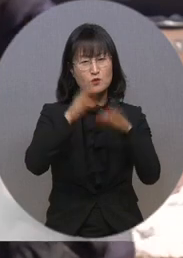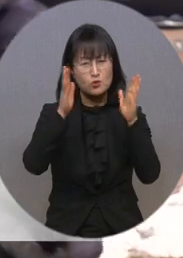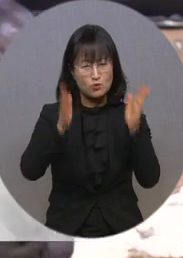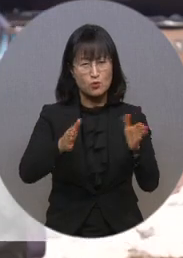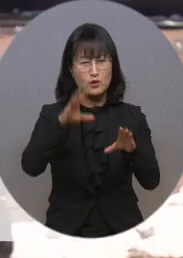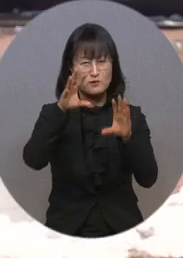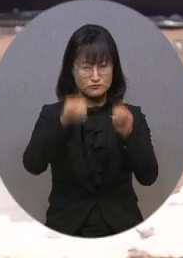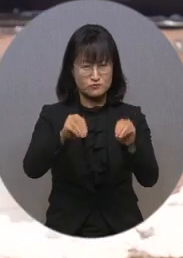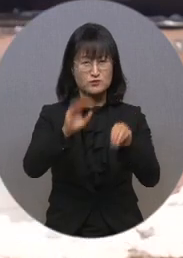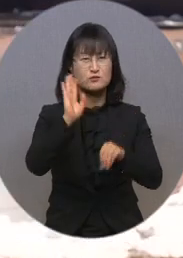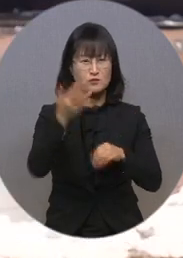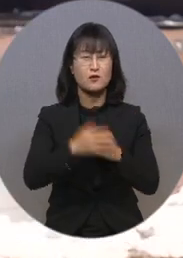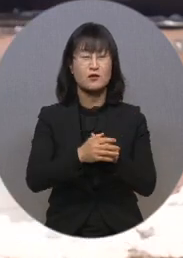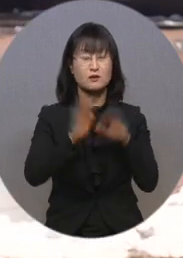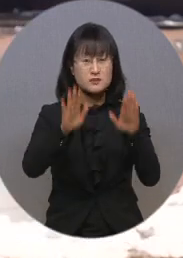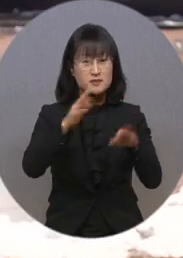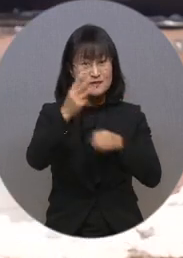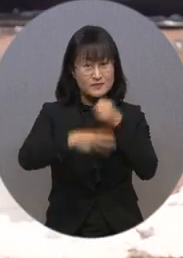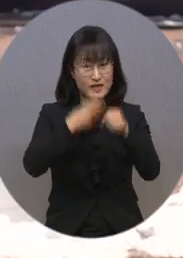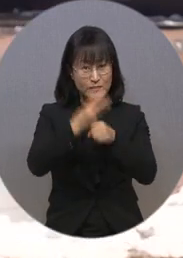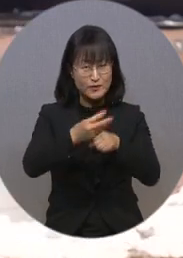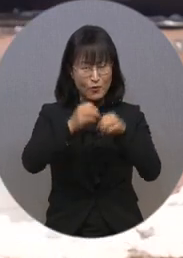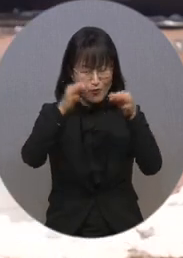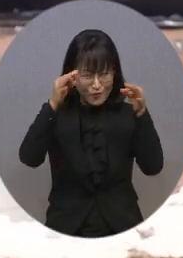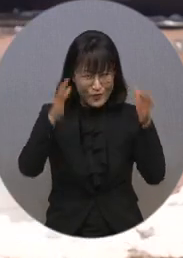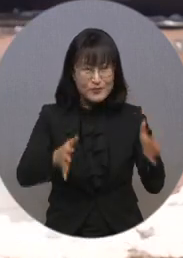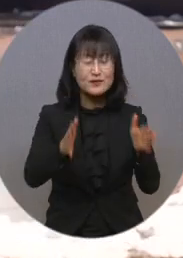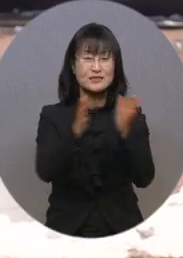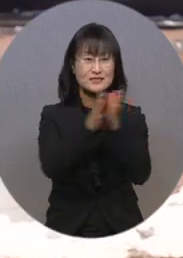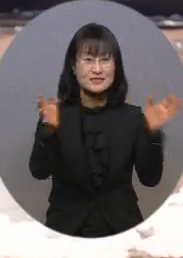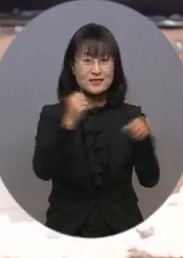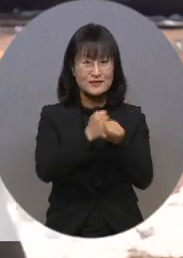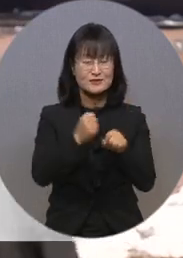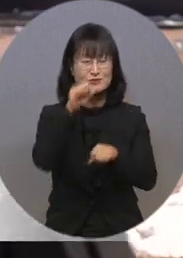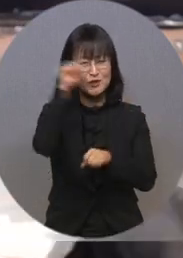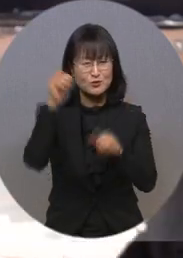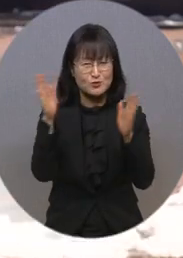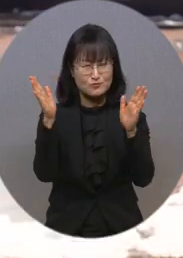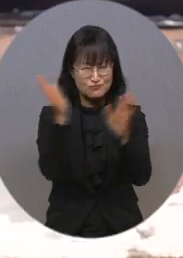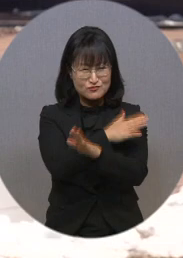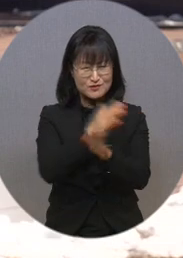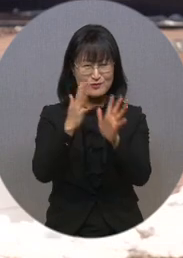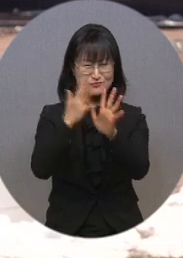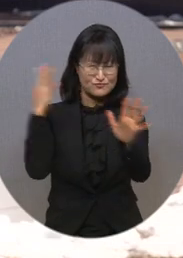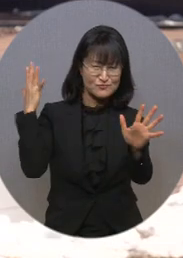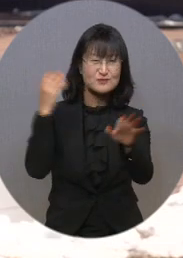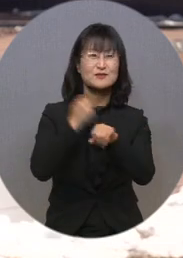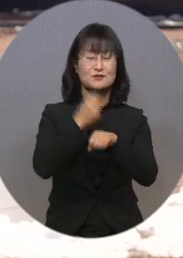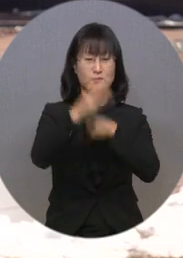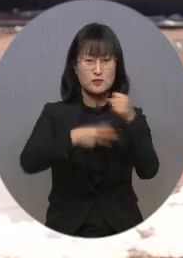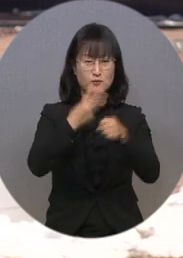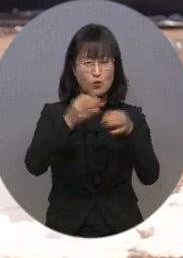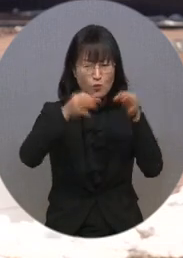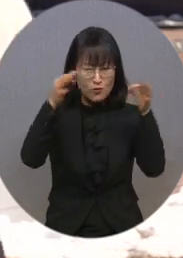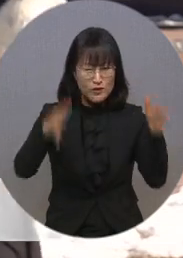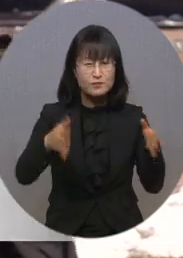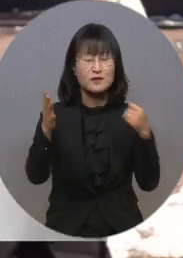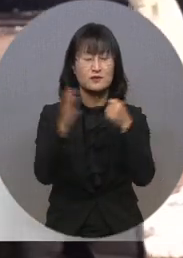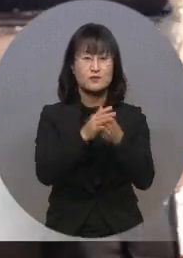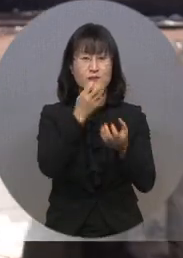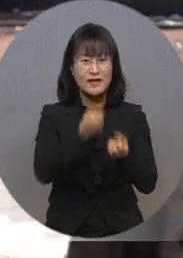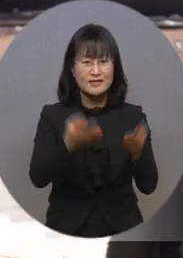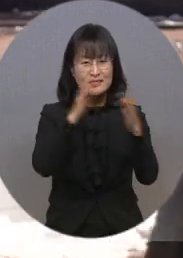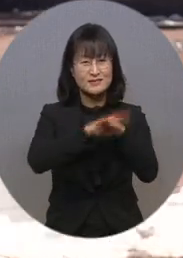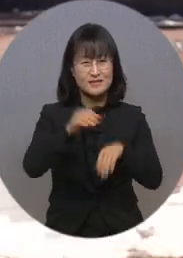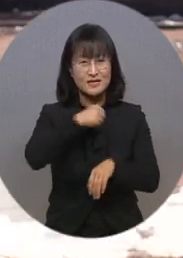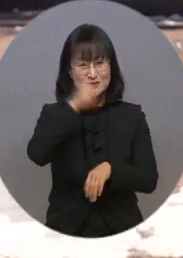첫날인데요. 많은 분들이 새벽부터 와서 줄도 서주시고 그래서 기분이 참 좋습니다. 3년 만에 행사인 만큼 행사가 잘